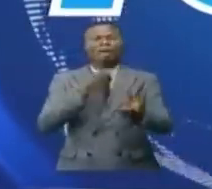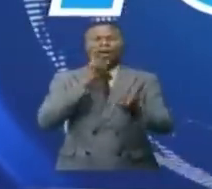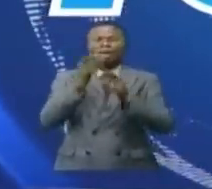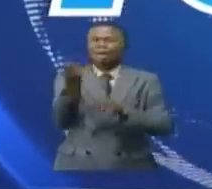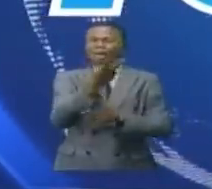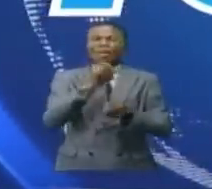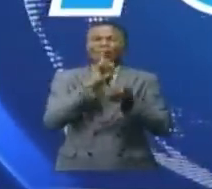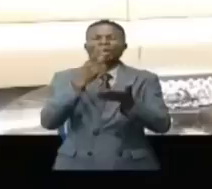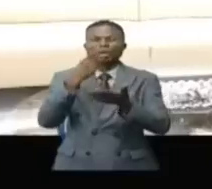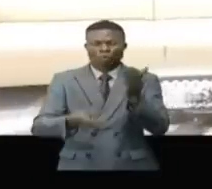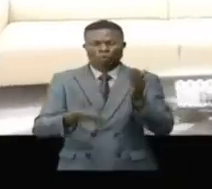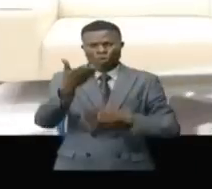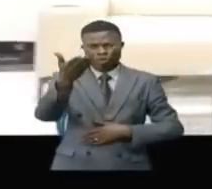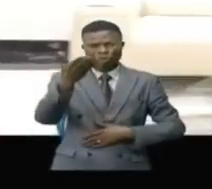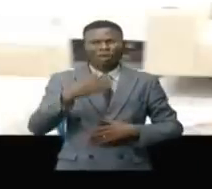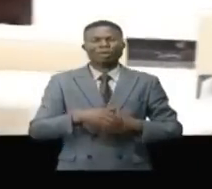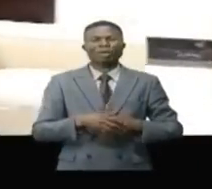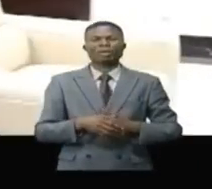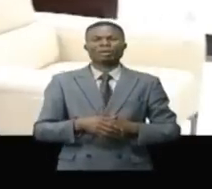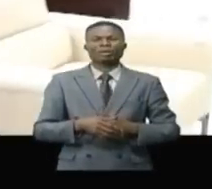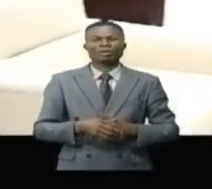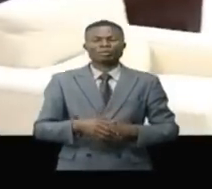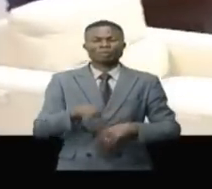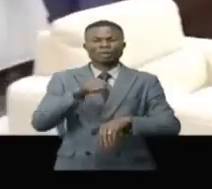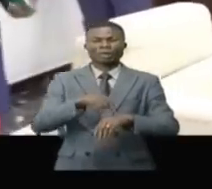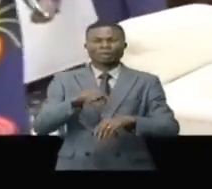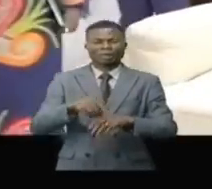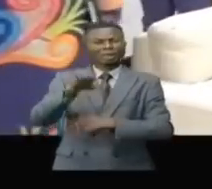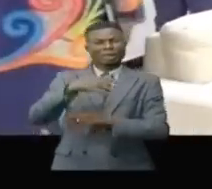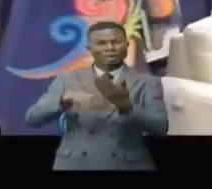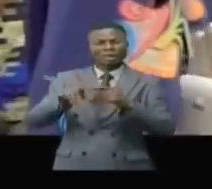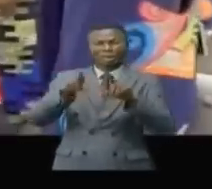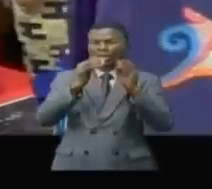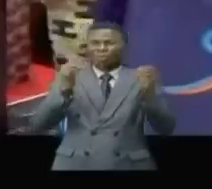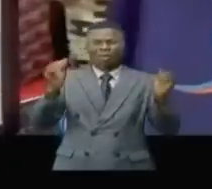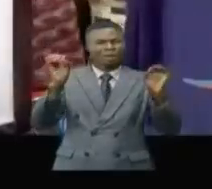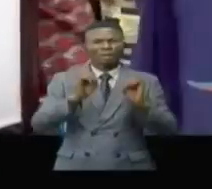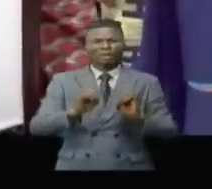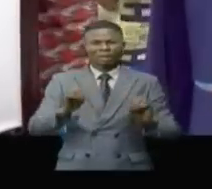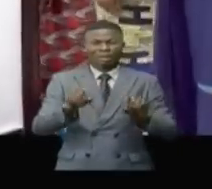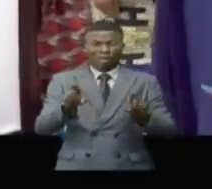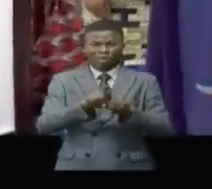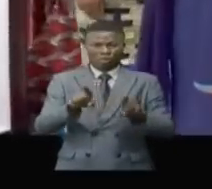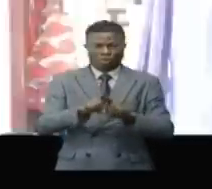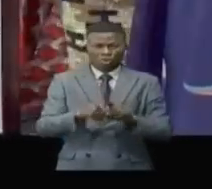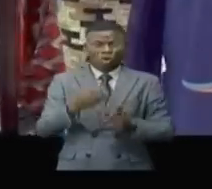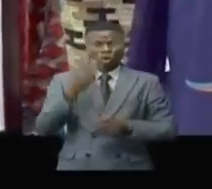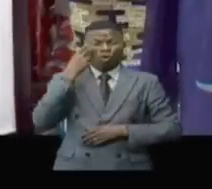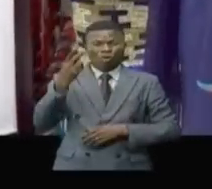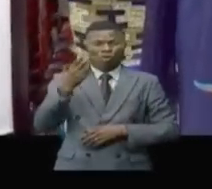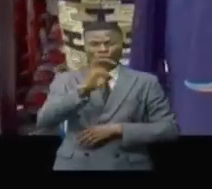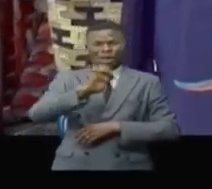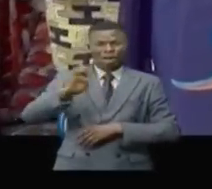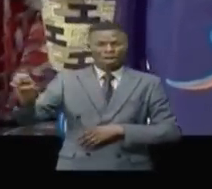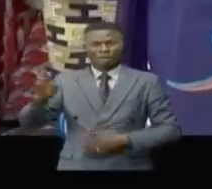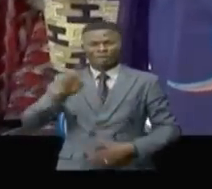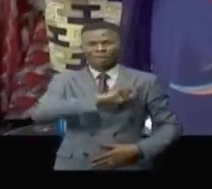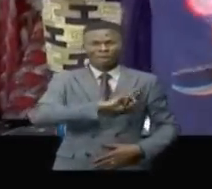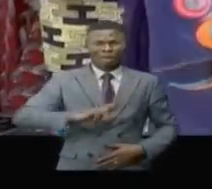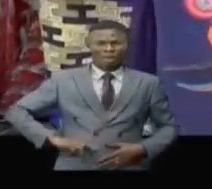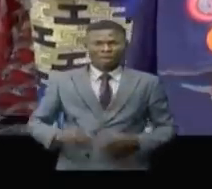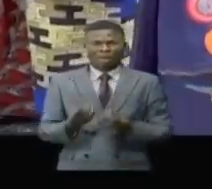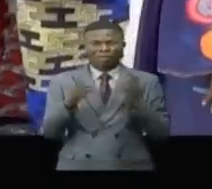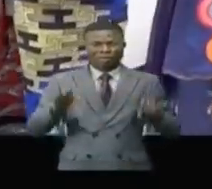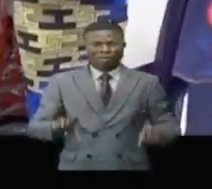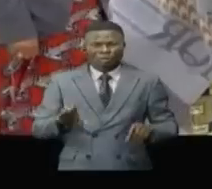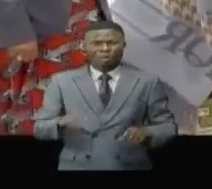Patty Tondouango. Dans des moments de troubles et d'insécurité tels que cela sévit dans l'Est de la République démocratique du Congo, c'est